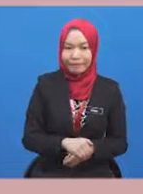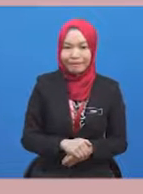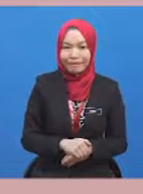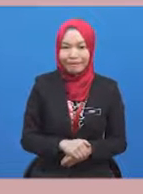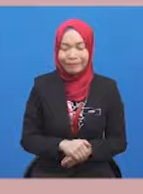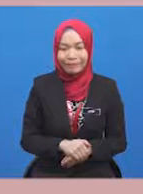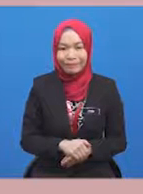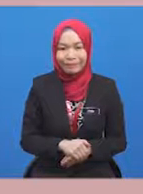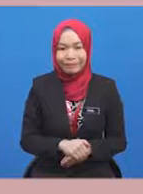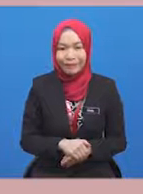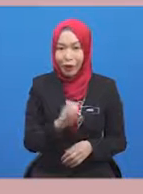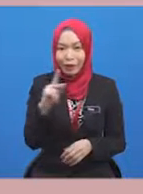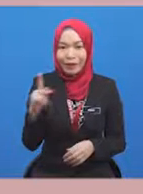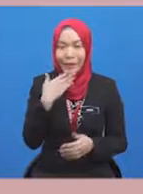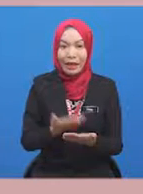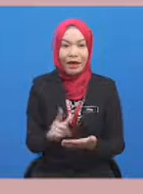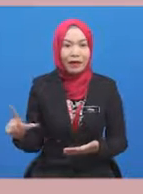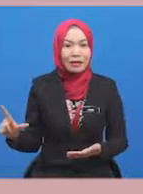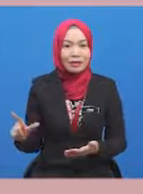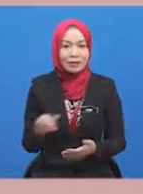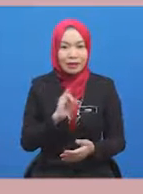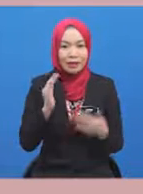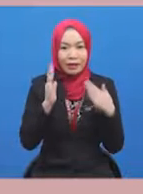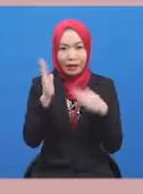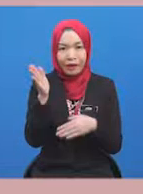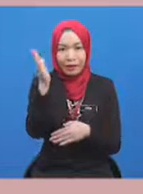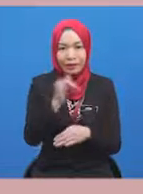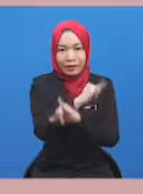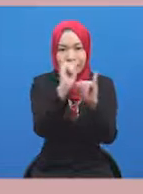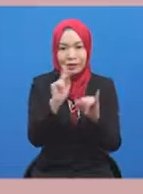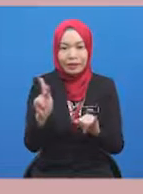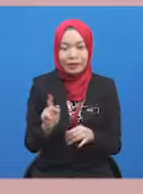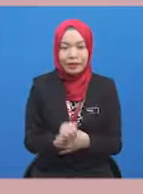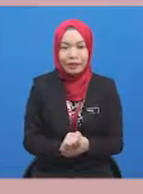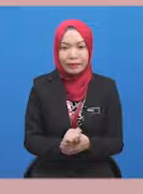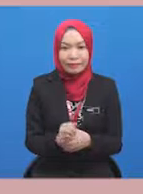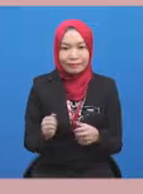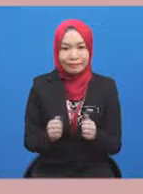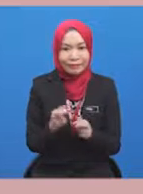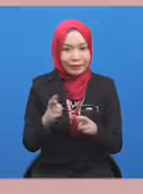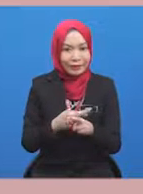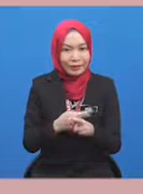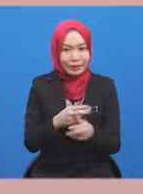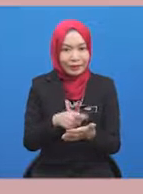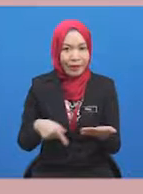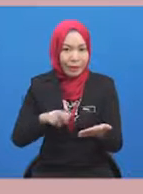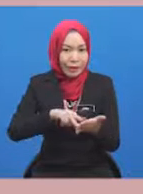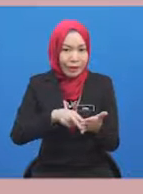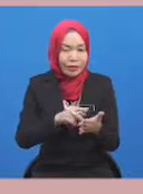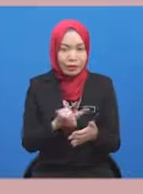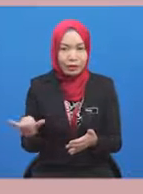Okey, baiklah. Cikgu akan jelaskan dengan ringkas apakah yang dimaksudkan dengan